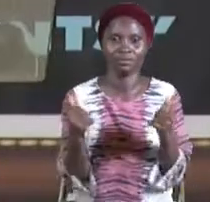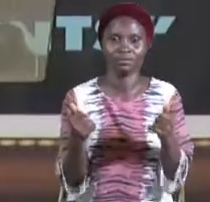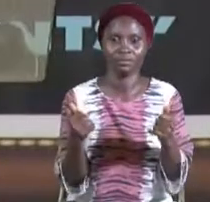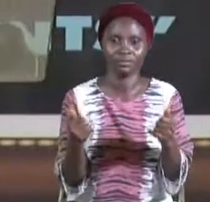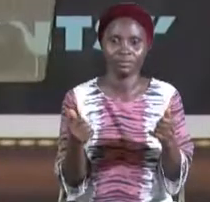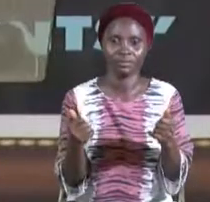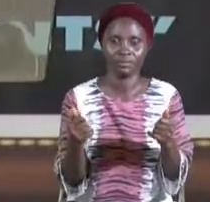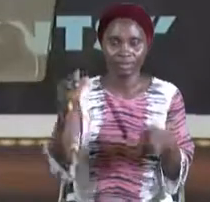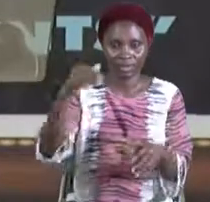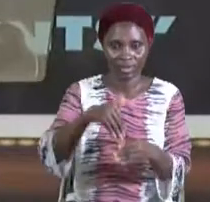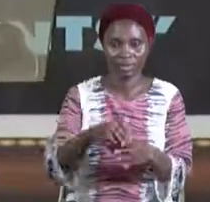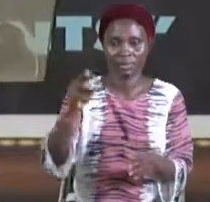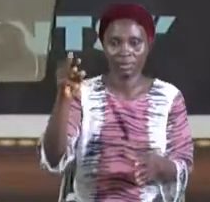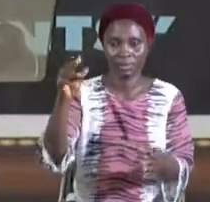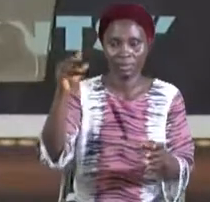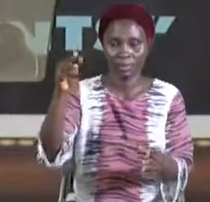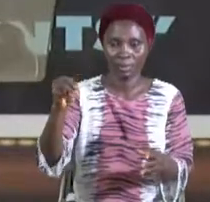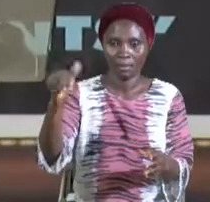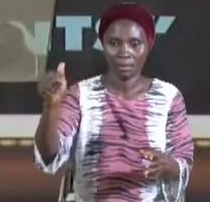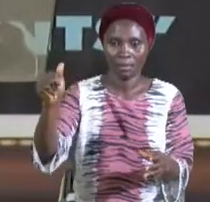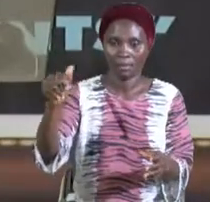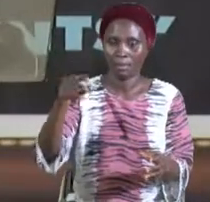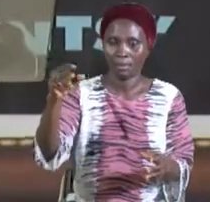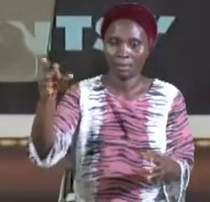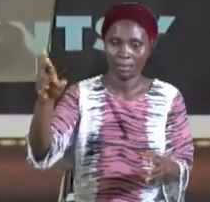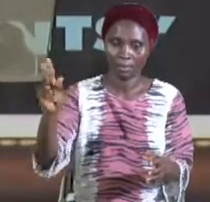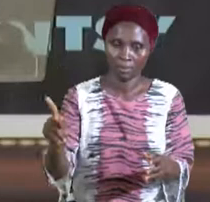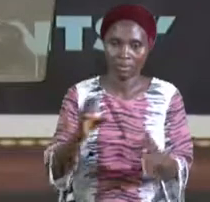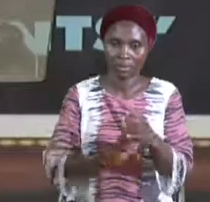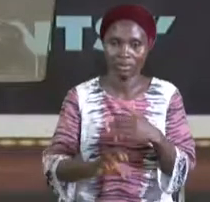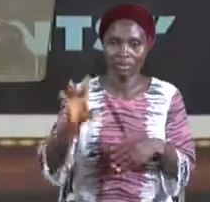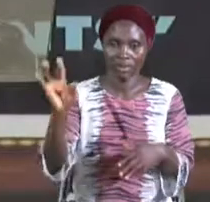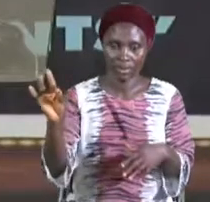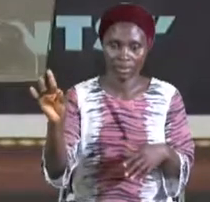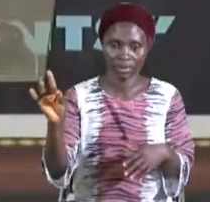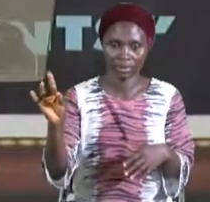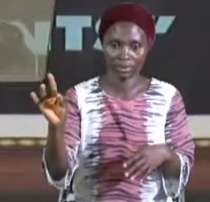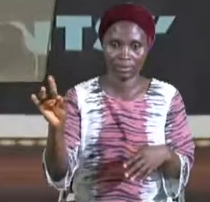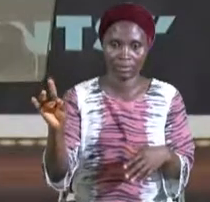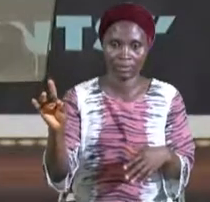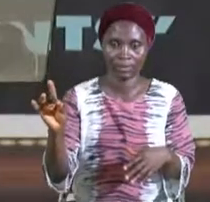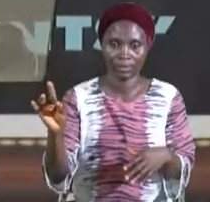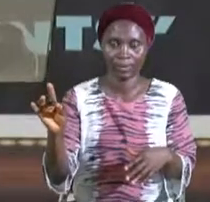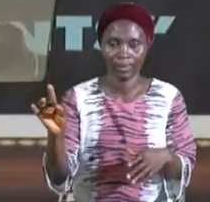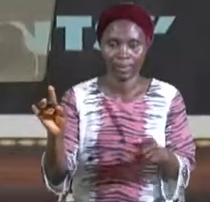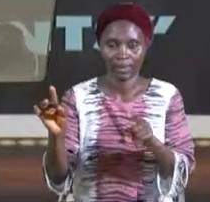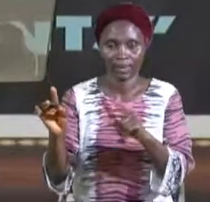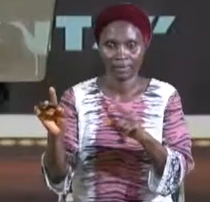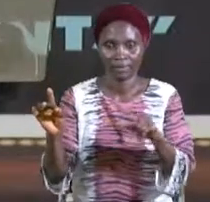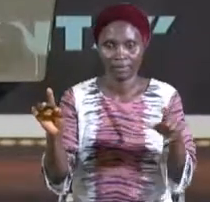chapitre 8. Troisième point maintenant. Marc, chapitre 8,